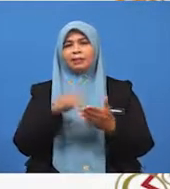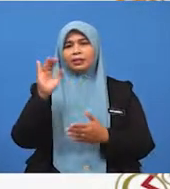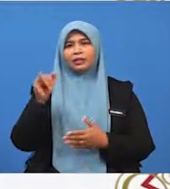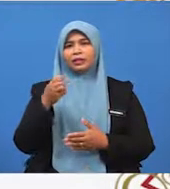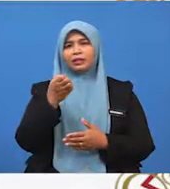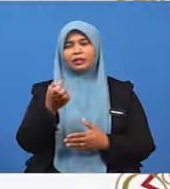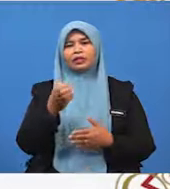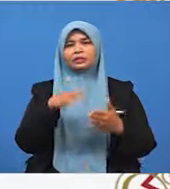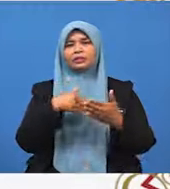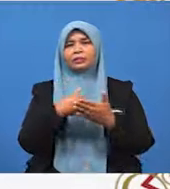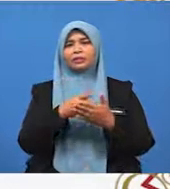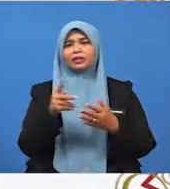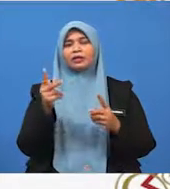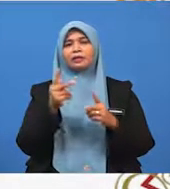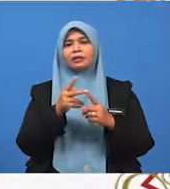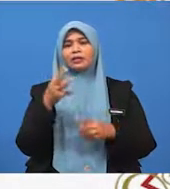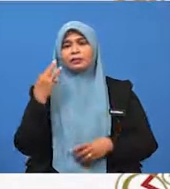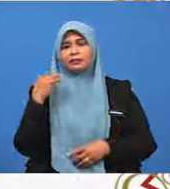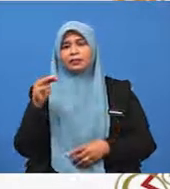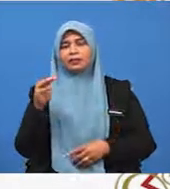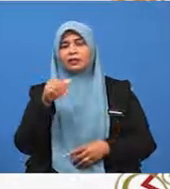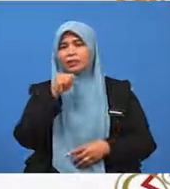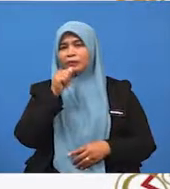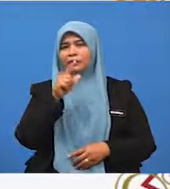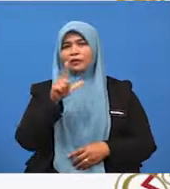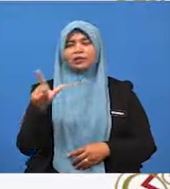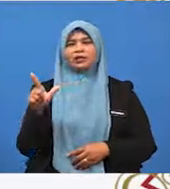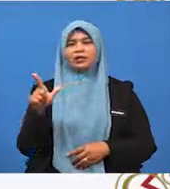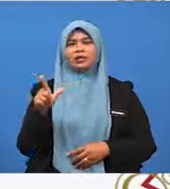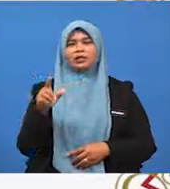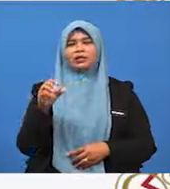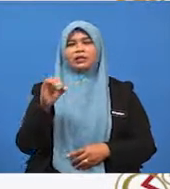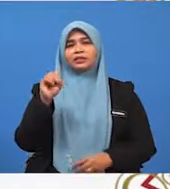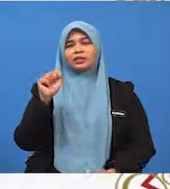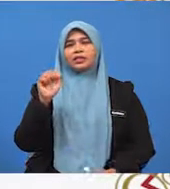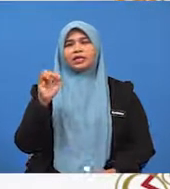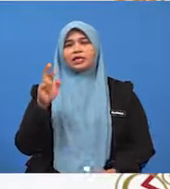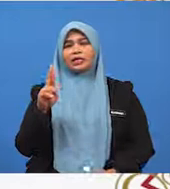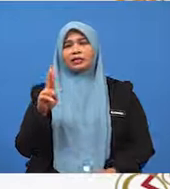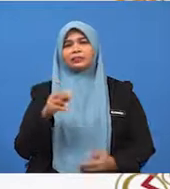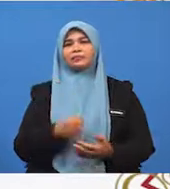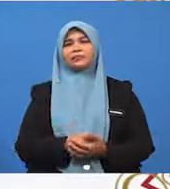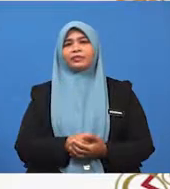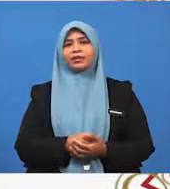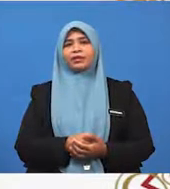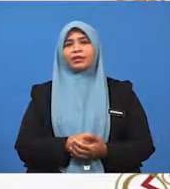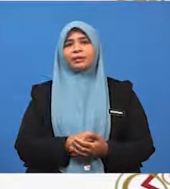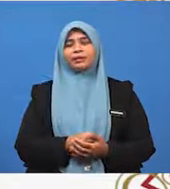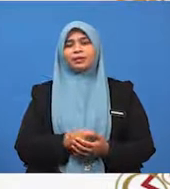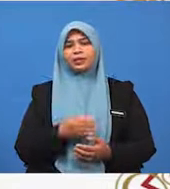ia adalah Al-Quran yang tertinggi kemuliaannya, lagi terpelihara dengan